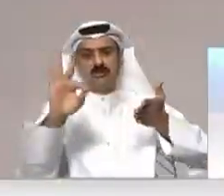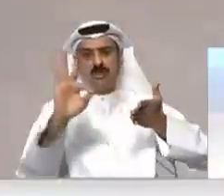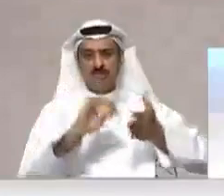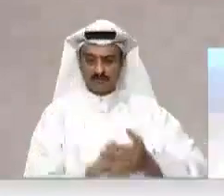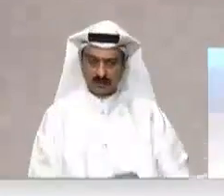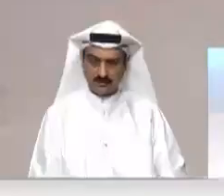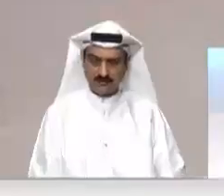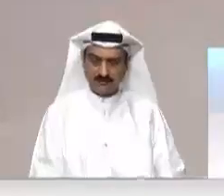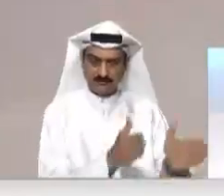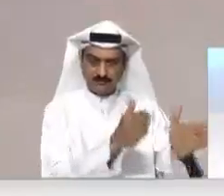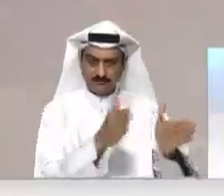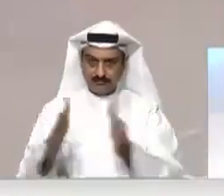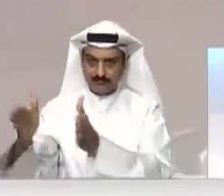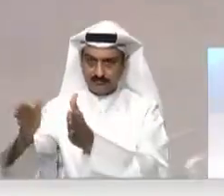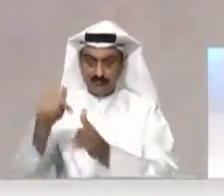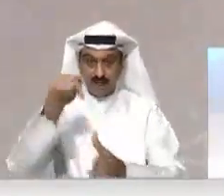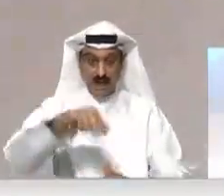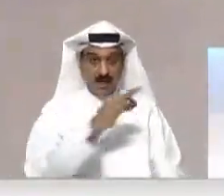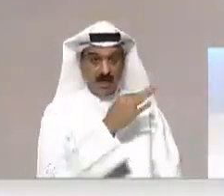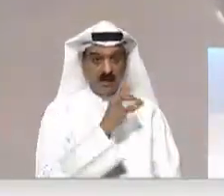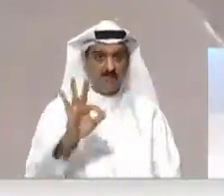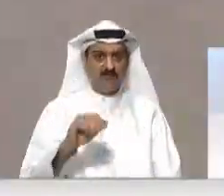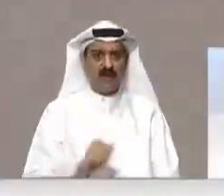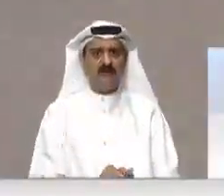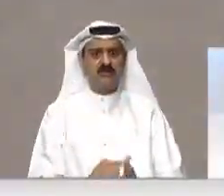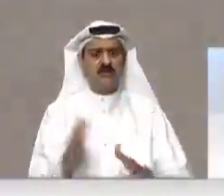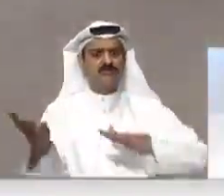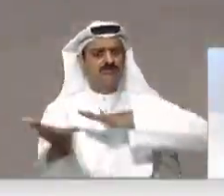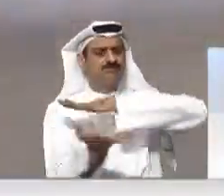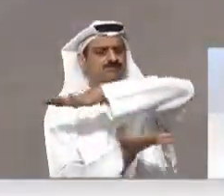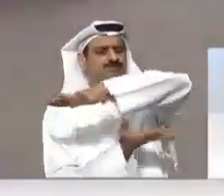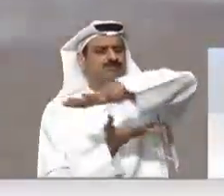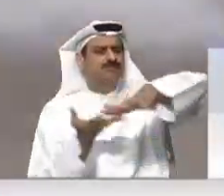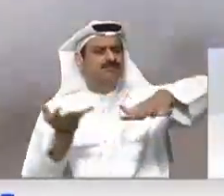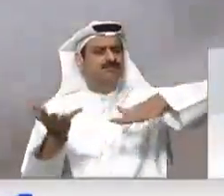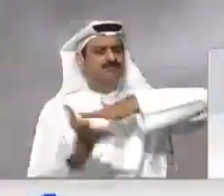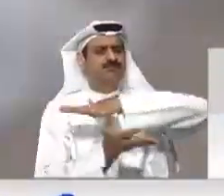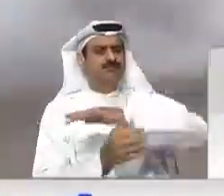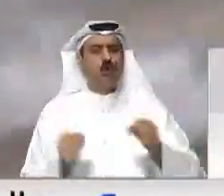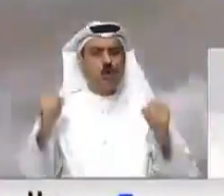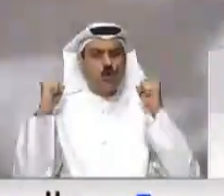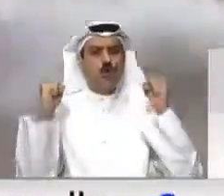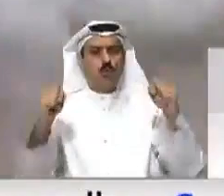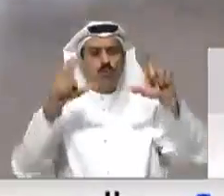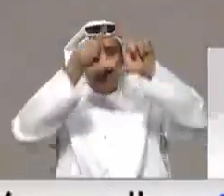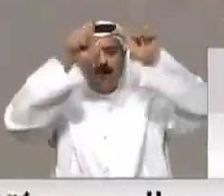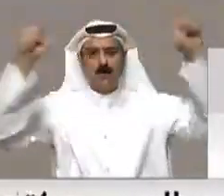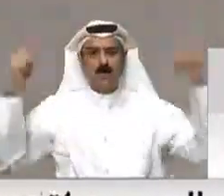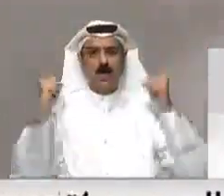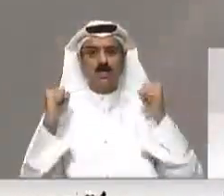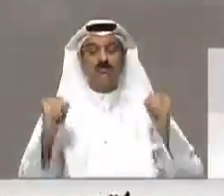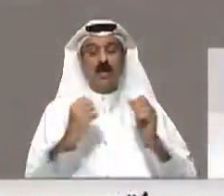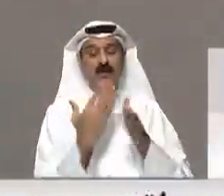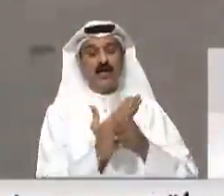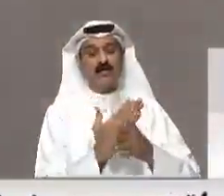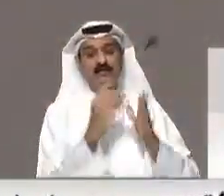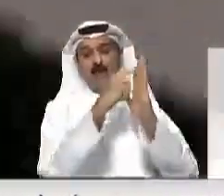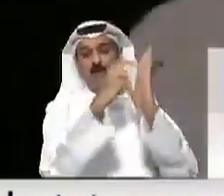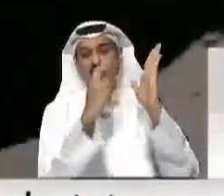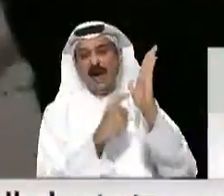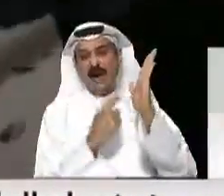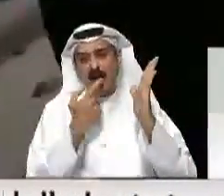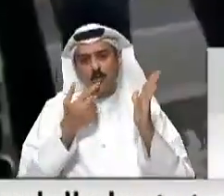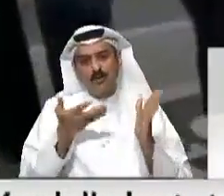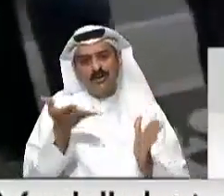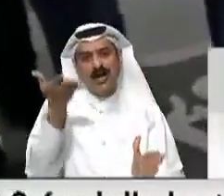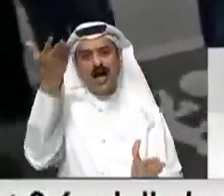في وقت تعيش فيه فرنسا على واقع احتجاجات ومظاهرات نقابيه ضد قانون رفع سن التقاعد